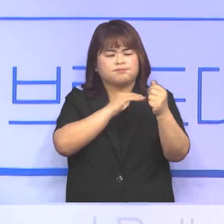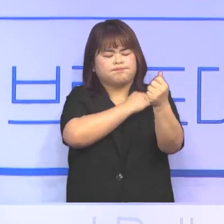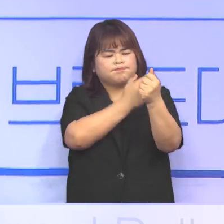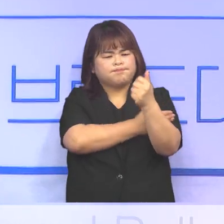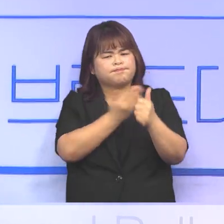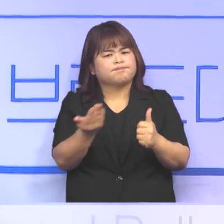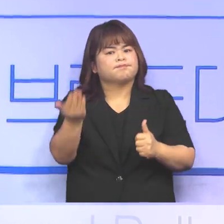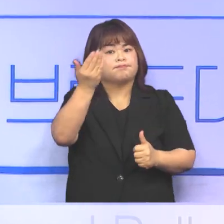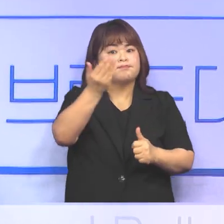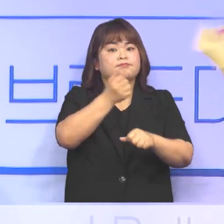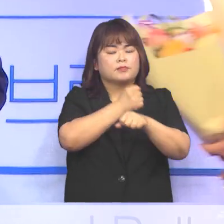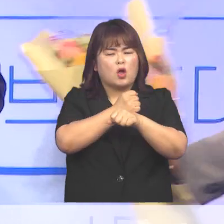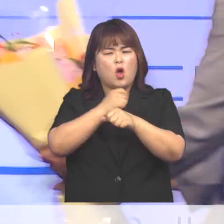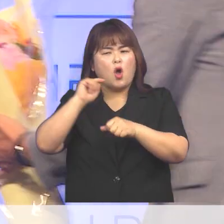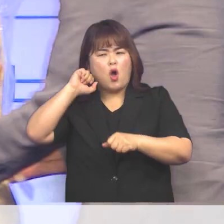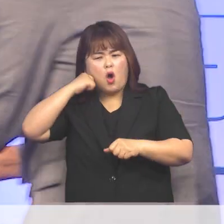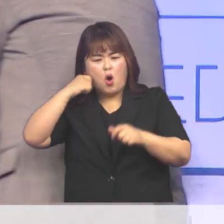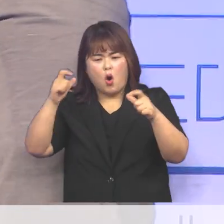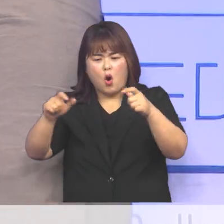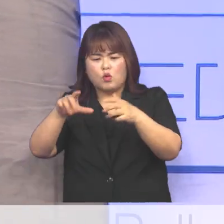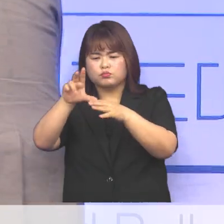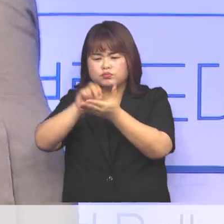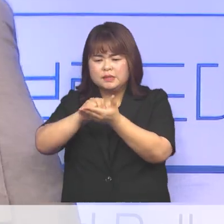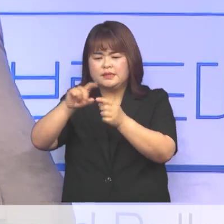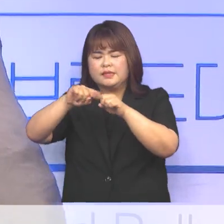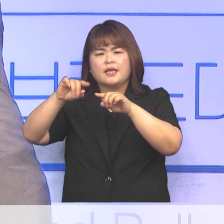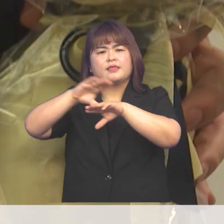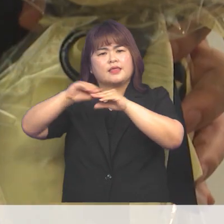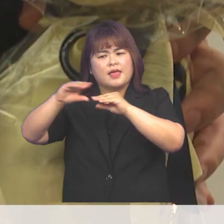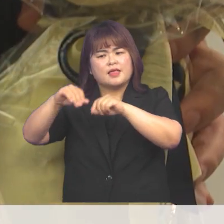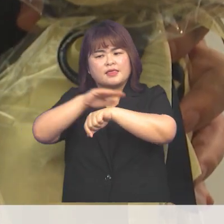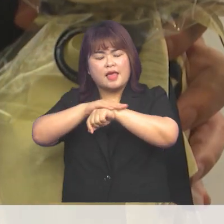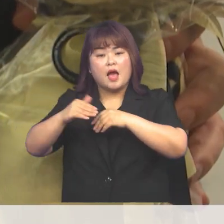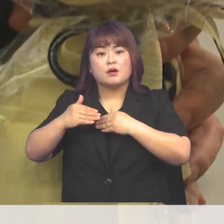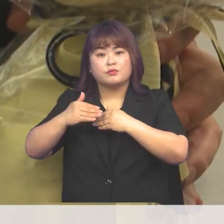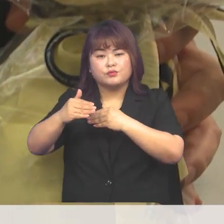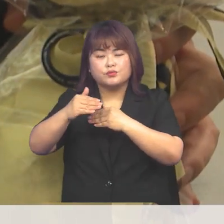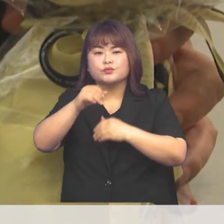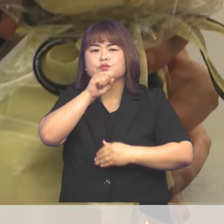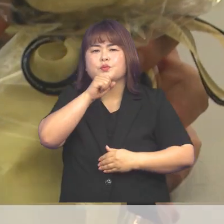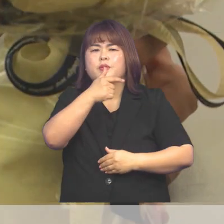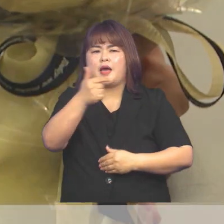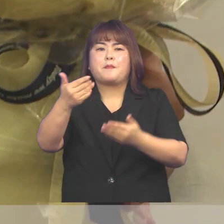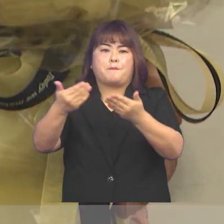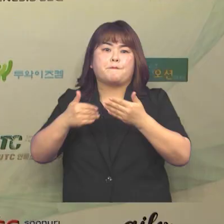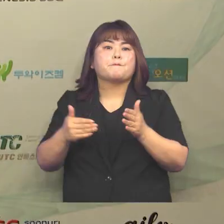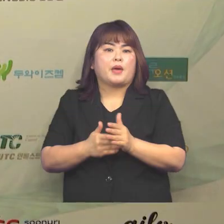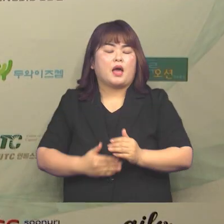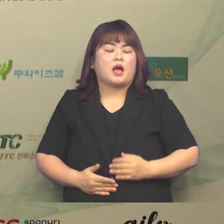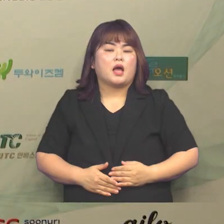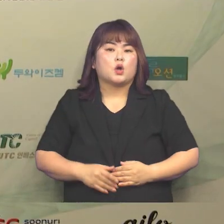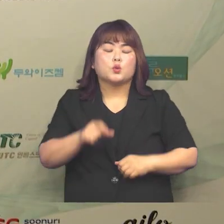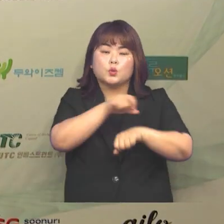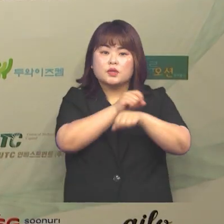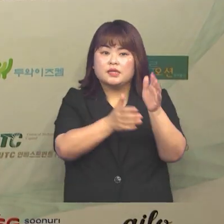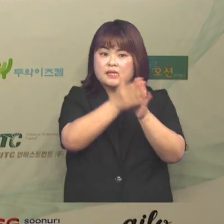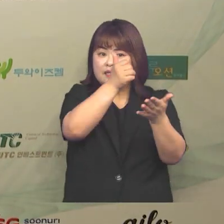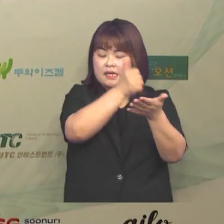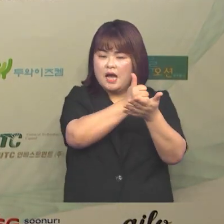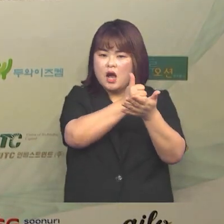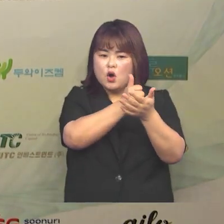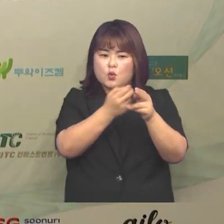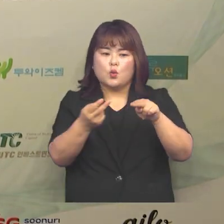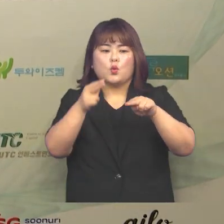부분과 시의 난제들에 대한 해법을 잘 마련했다는 점에 높은 점수를 받았습니다. 이상일 용인특례시장은